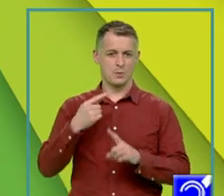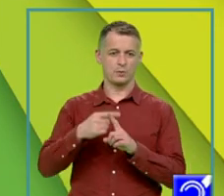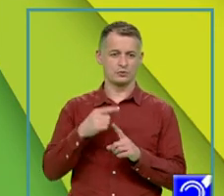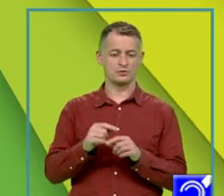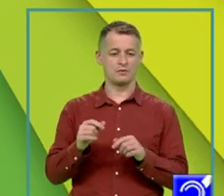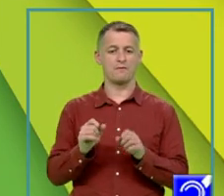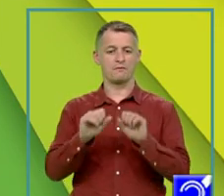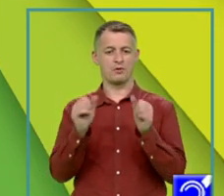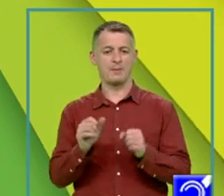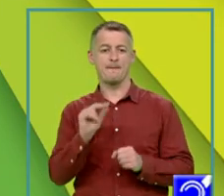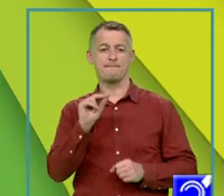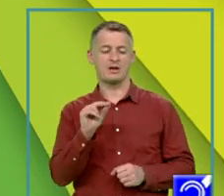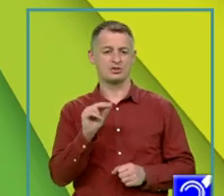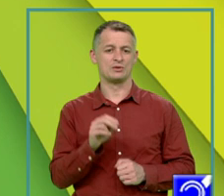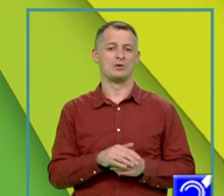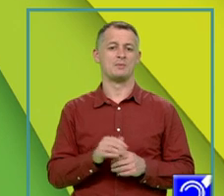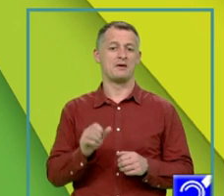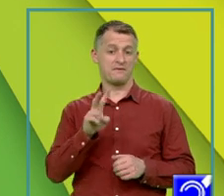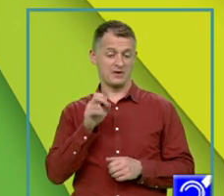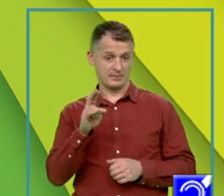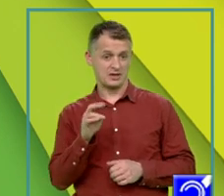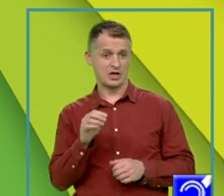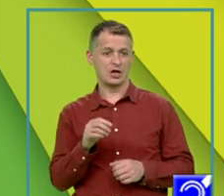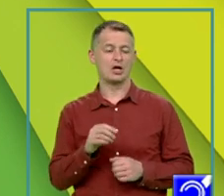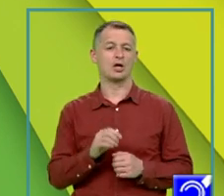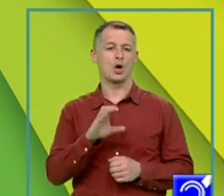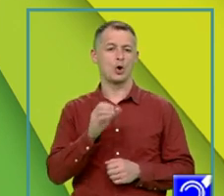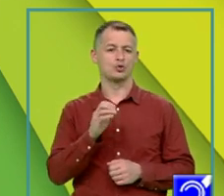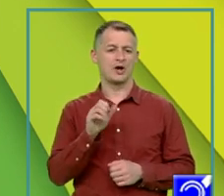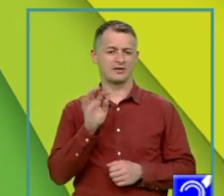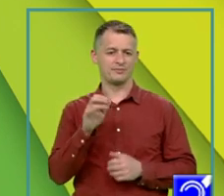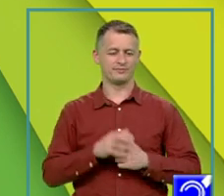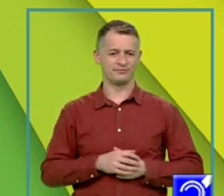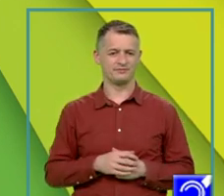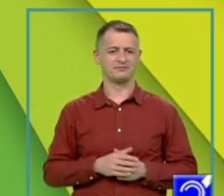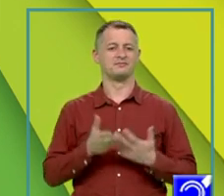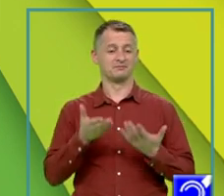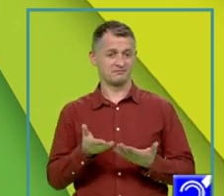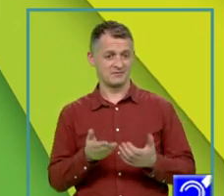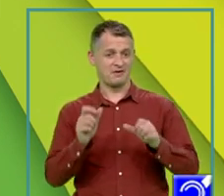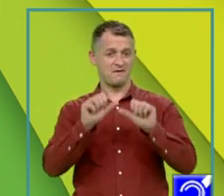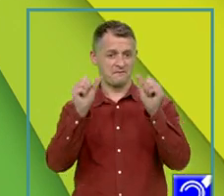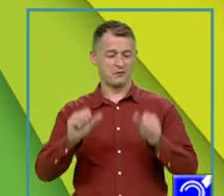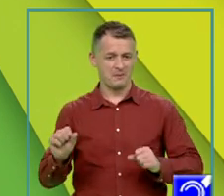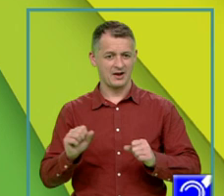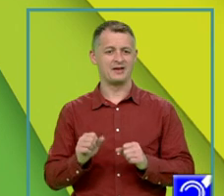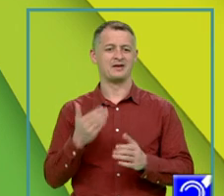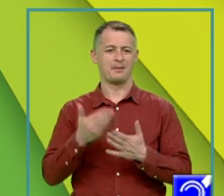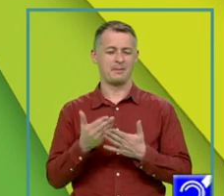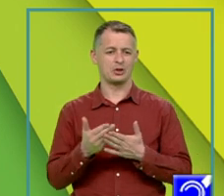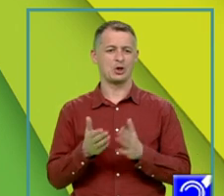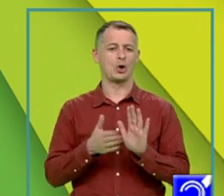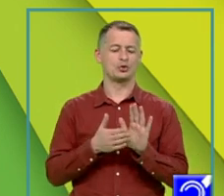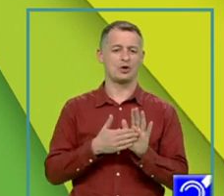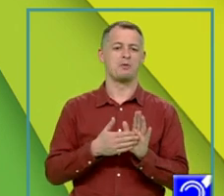participiu a verbului de conjugat la fel ca la conjunctiv Așadar formele de condițional optativ